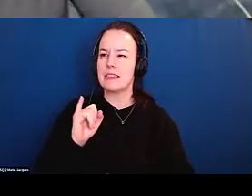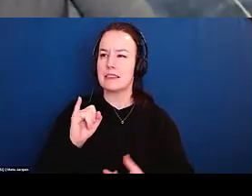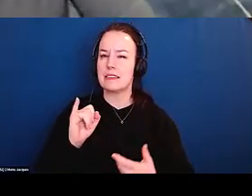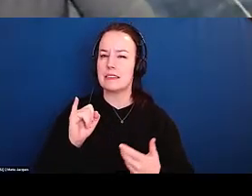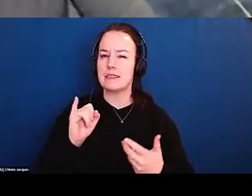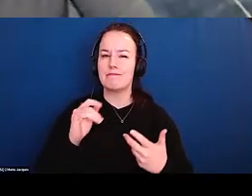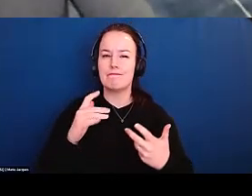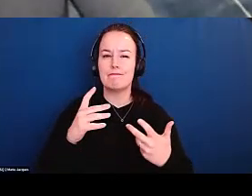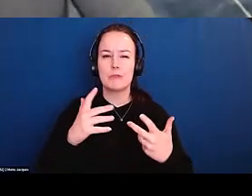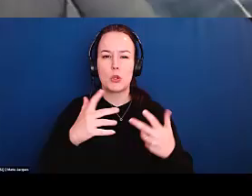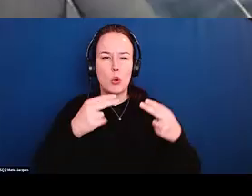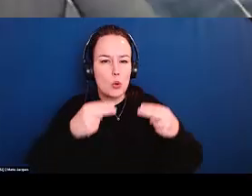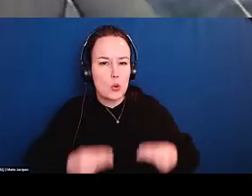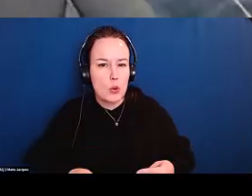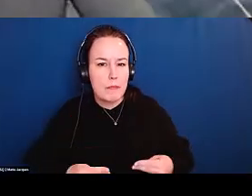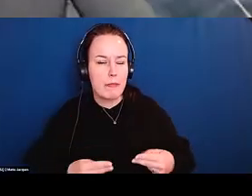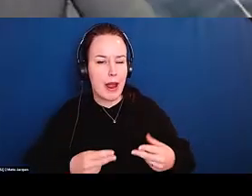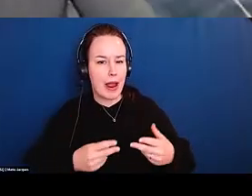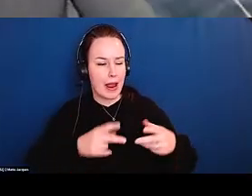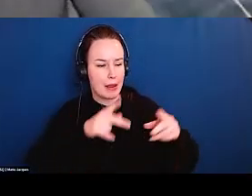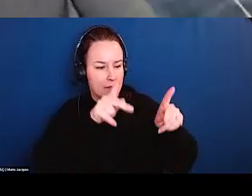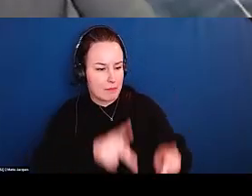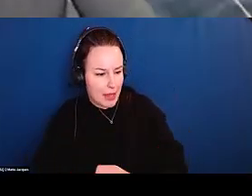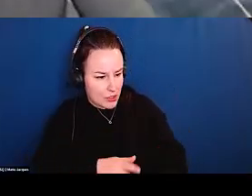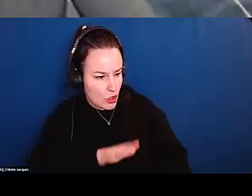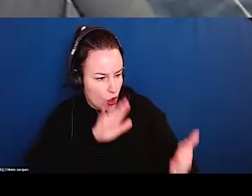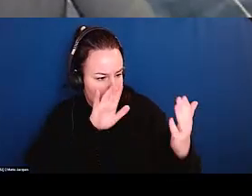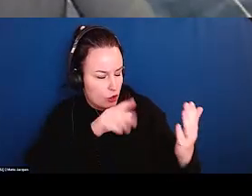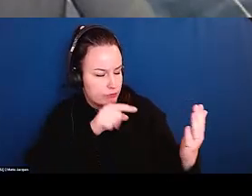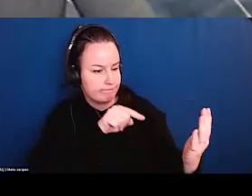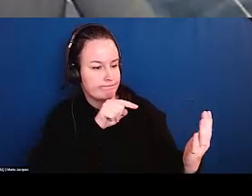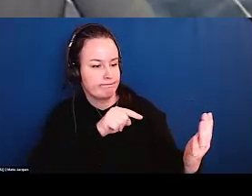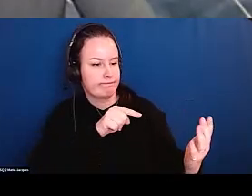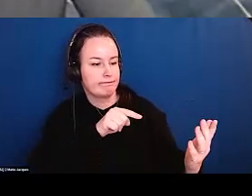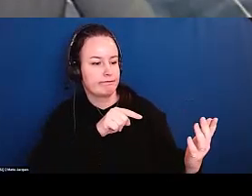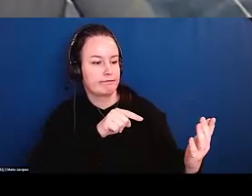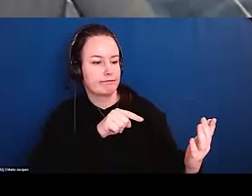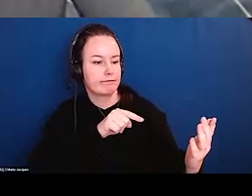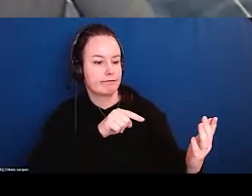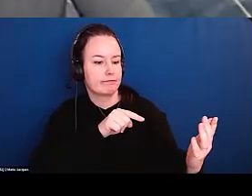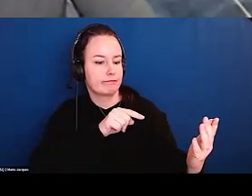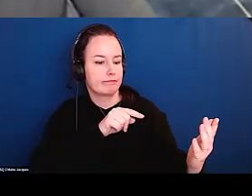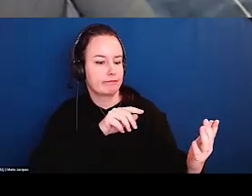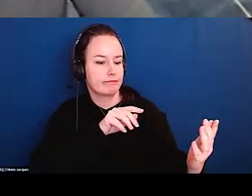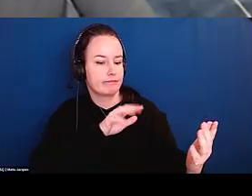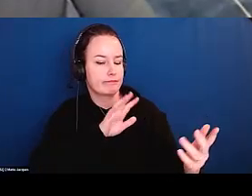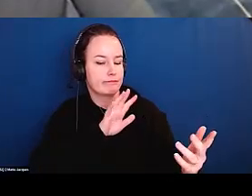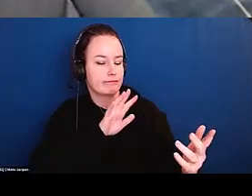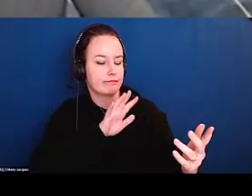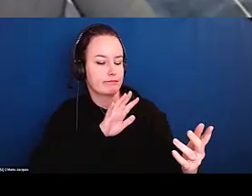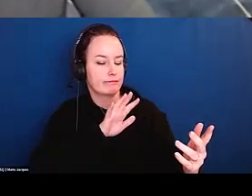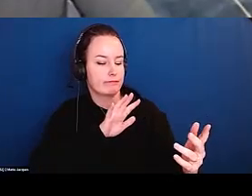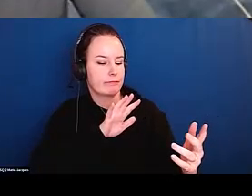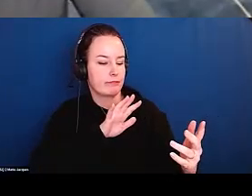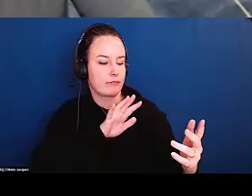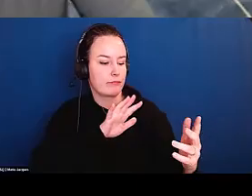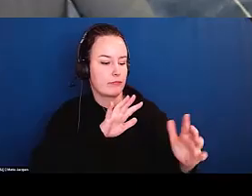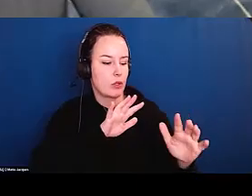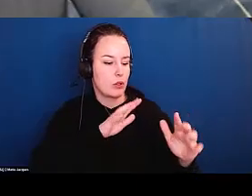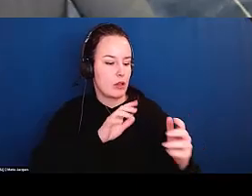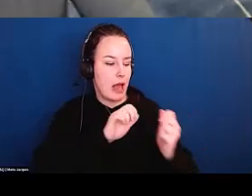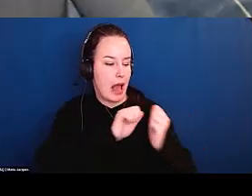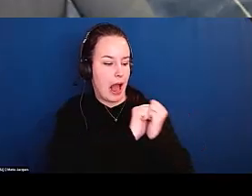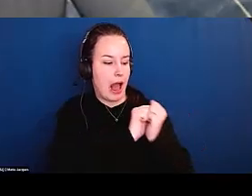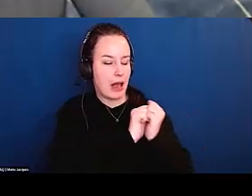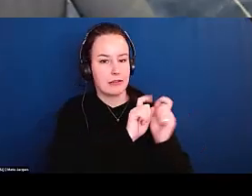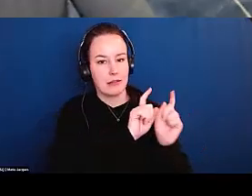lorsqu'il y a un humain, un client, un patient devant nous, cela vient changer la trajectoire du chemin